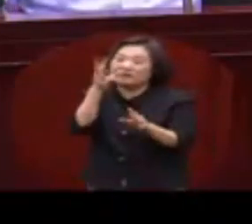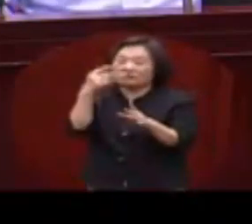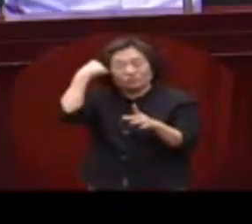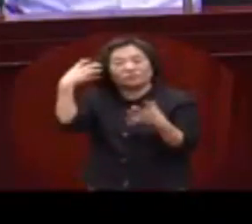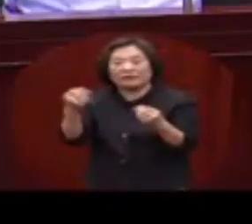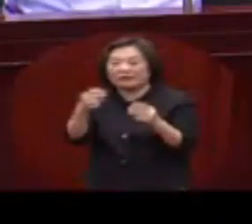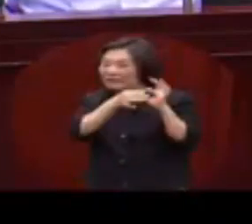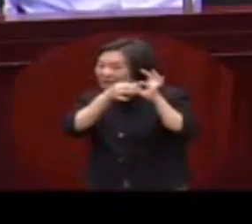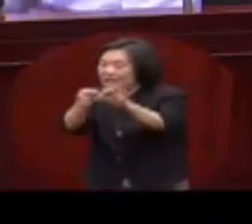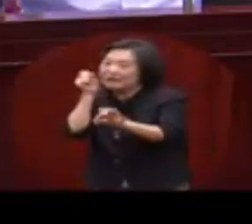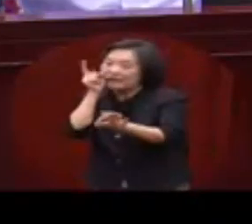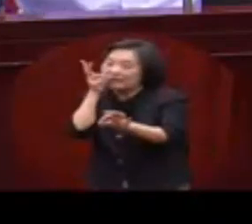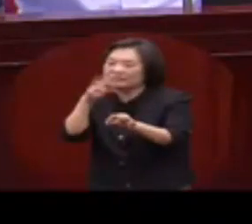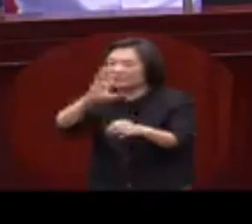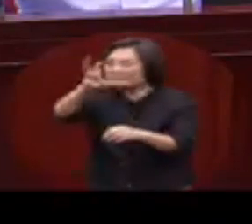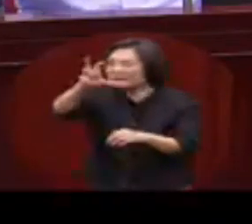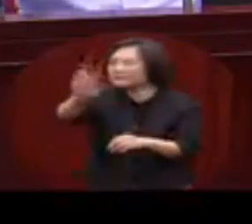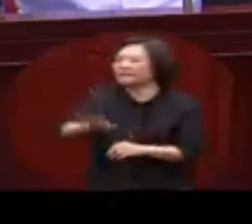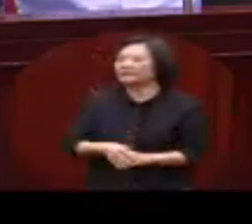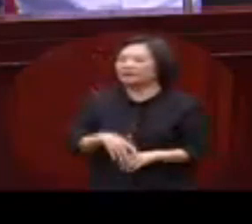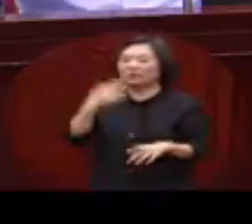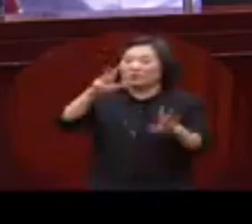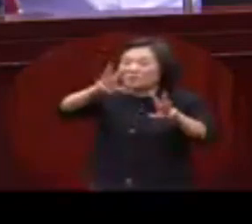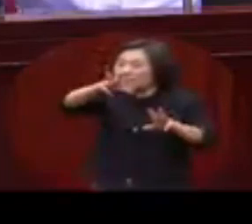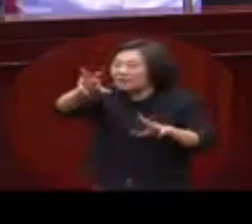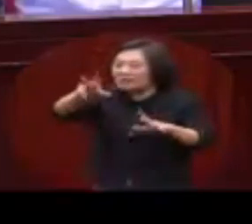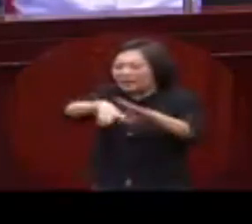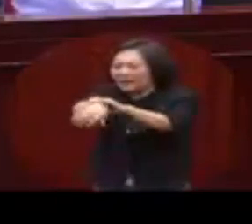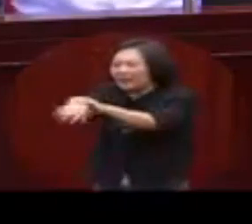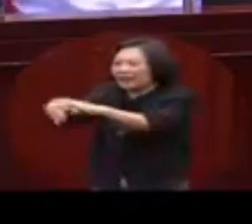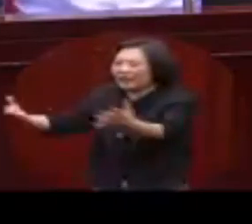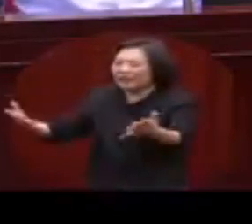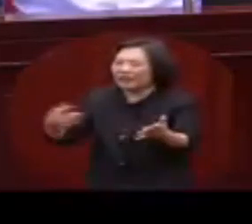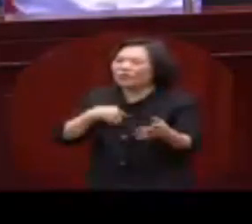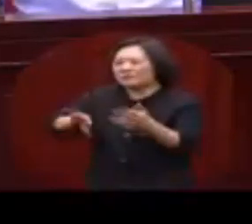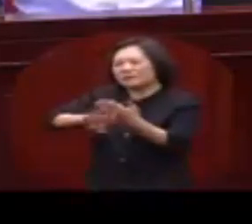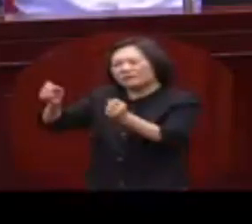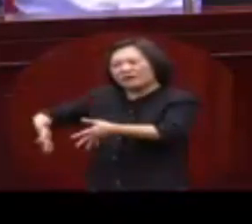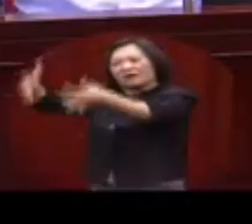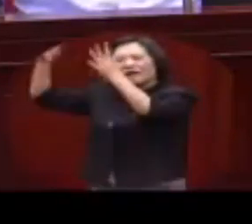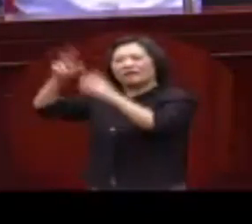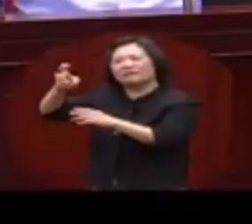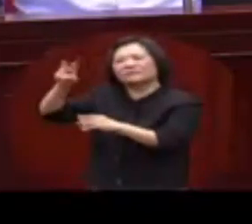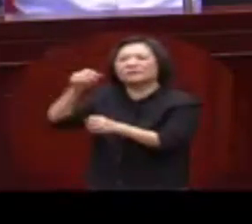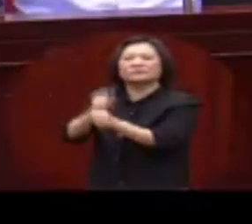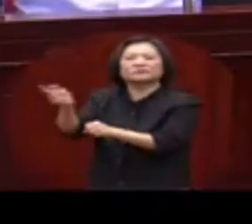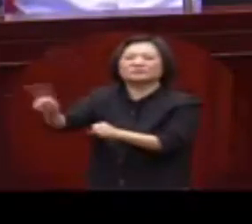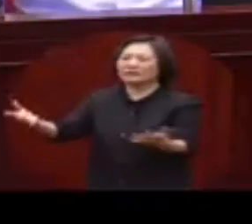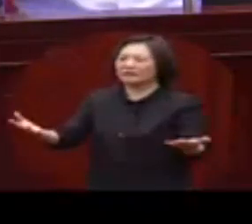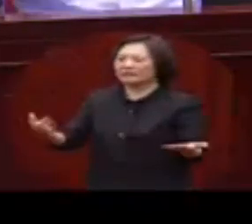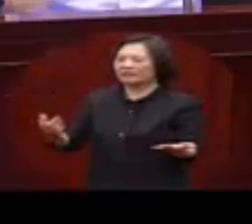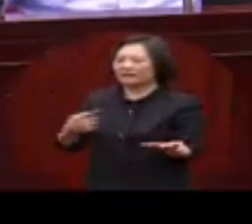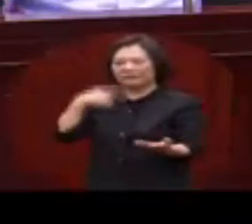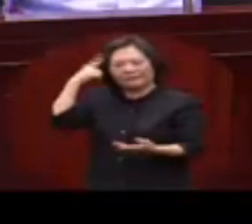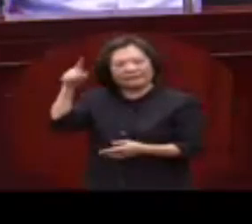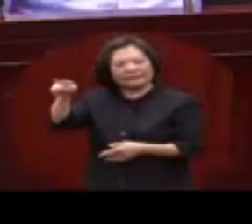你想想看哦，如果台湾现在有80万户的空户，请问我们有什么理由要盖20万户的公宅？这个有